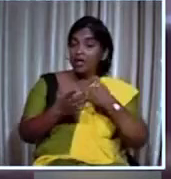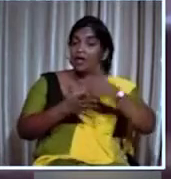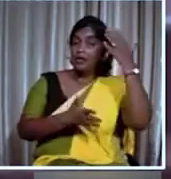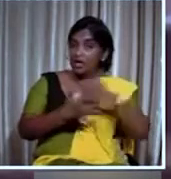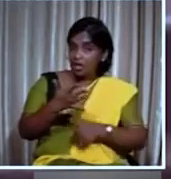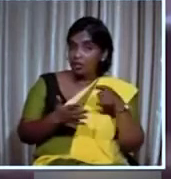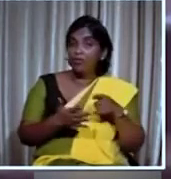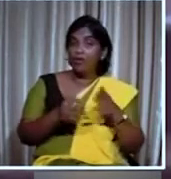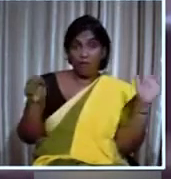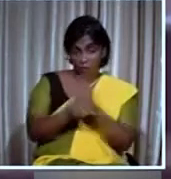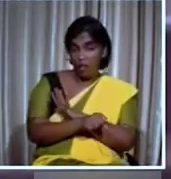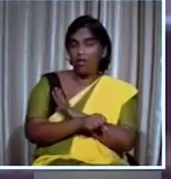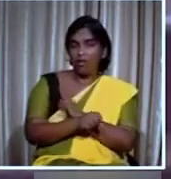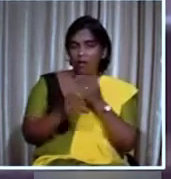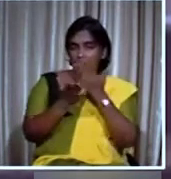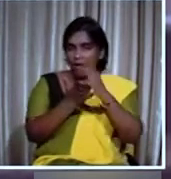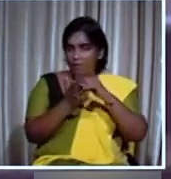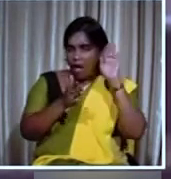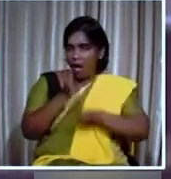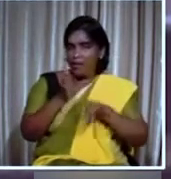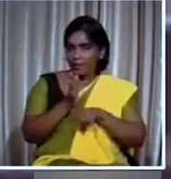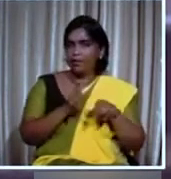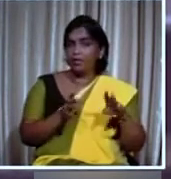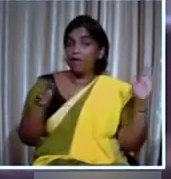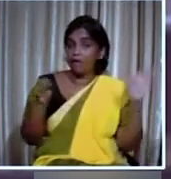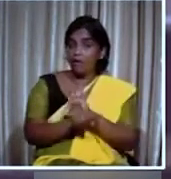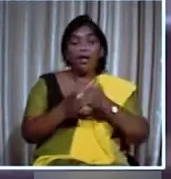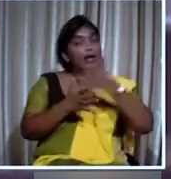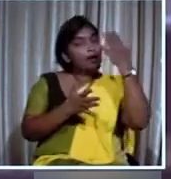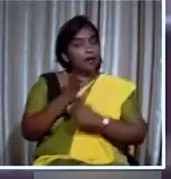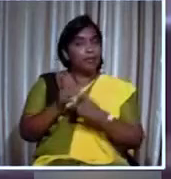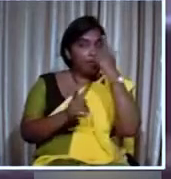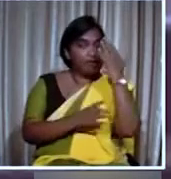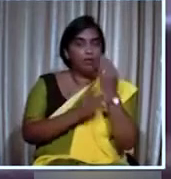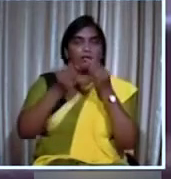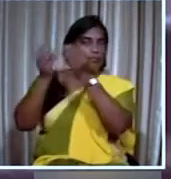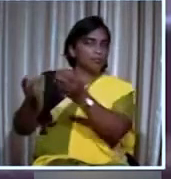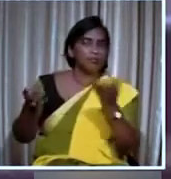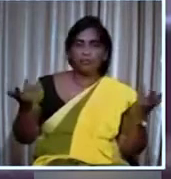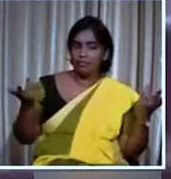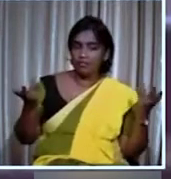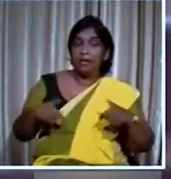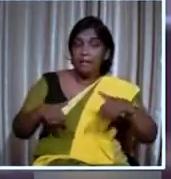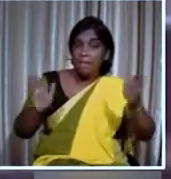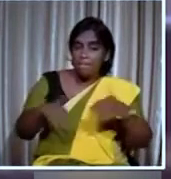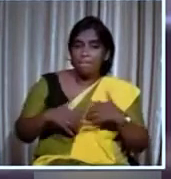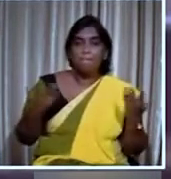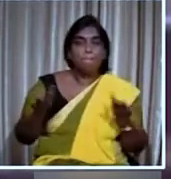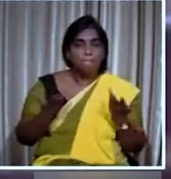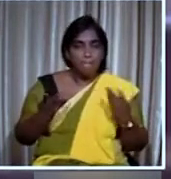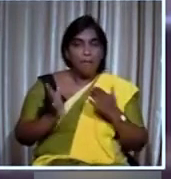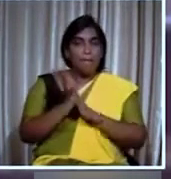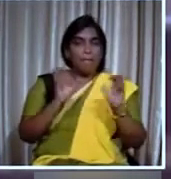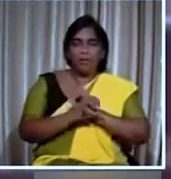වාර්තාව සම්පූර්ණ එක. කැලි ටිකක් අඩුයි මේකෙත්. සම්පූර්ණ වාර්තාව කාඩිනල් උනාංශර දෙන්න. තාම බැරි වෙලා දිනන